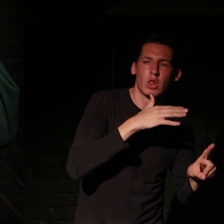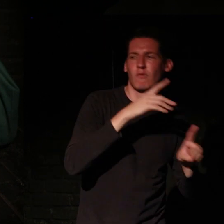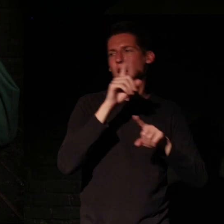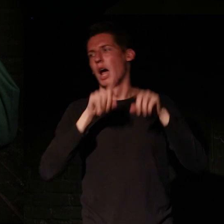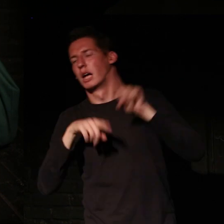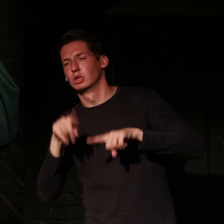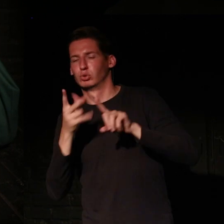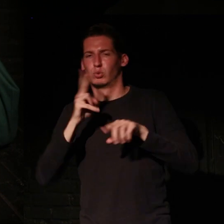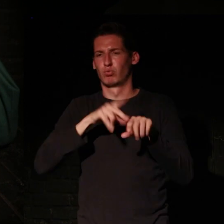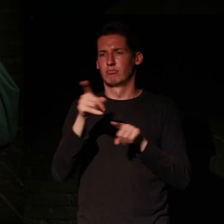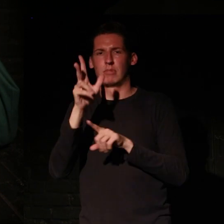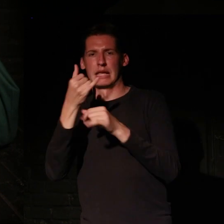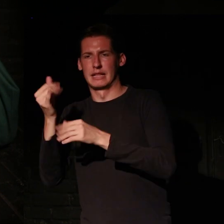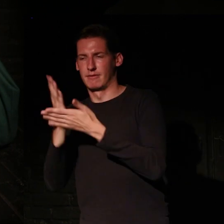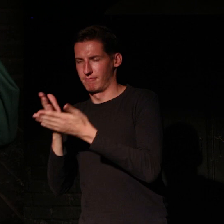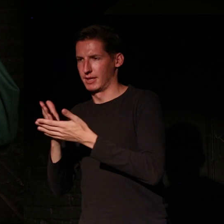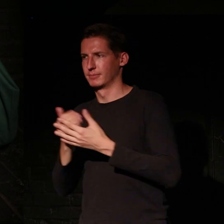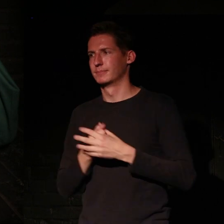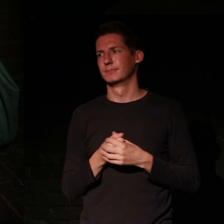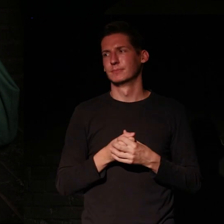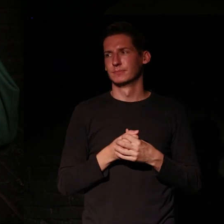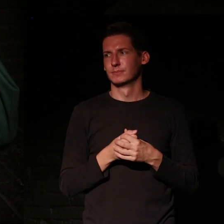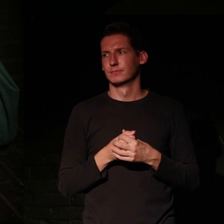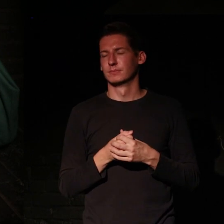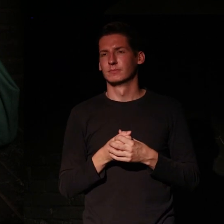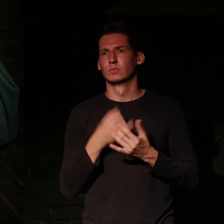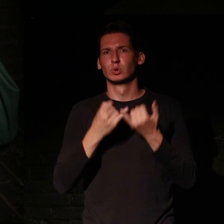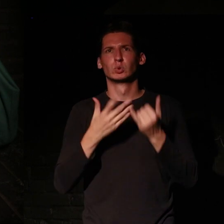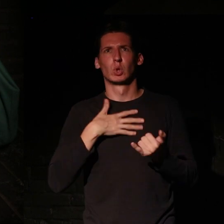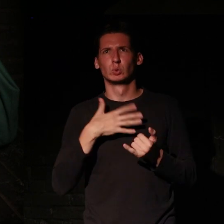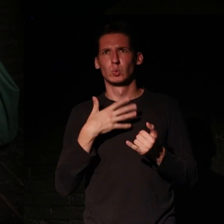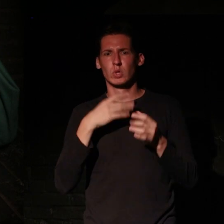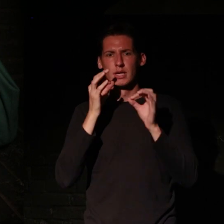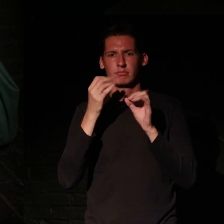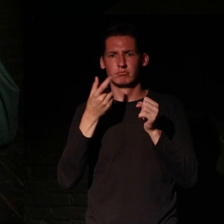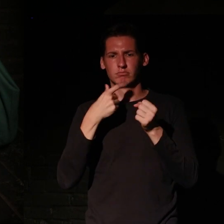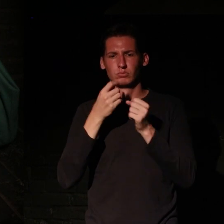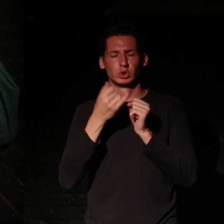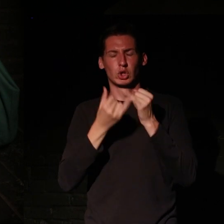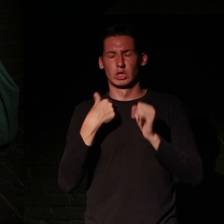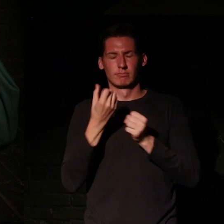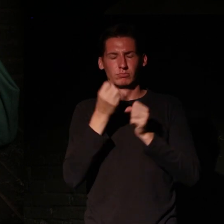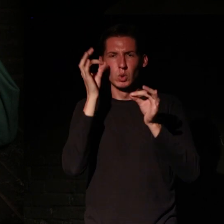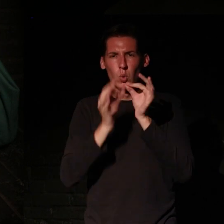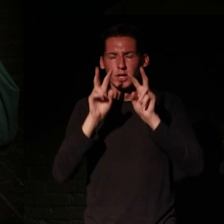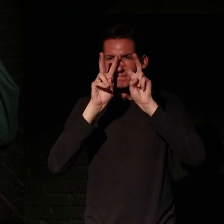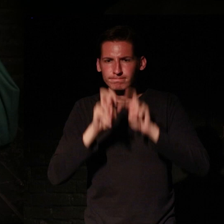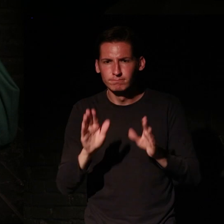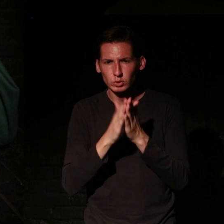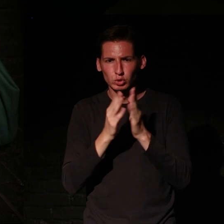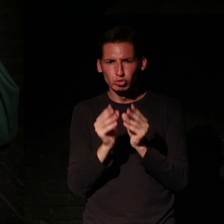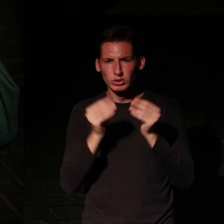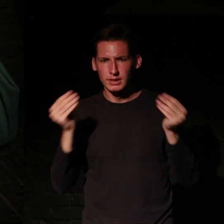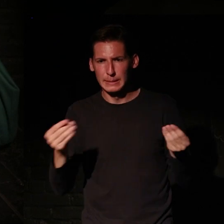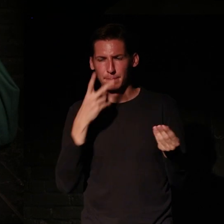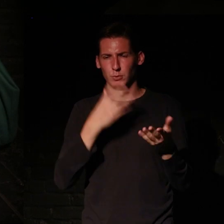kilkusetletnia przynajmniej historia. Jeżeli prześledzimy sobie też takie katalogi ksiąg uważanych